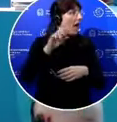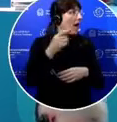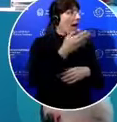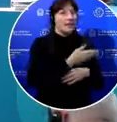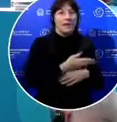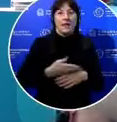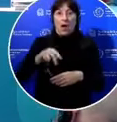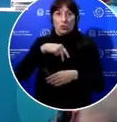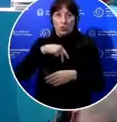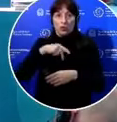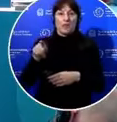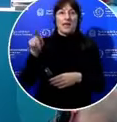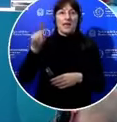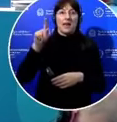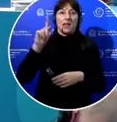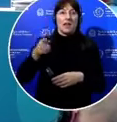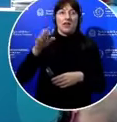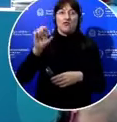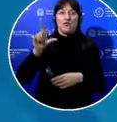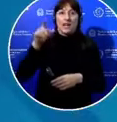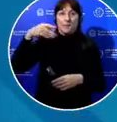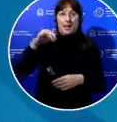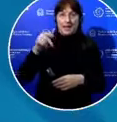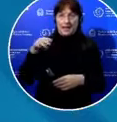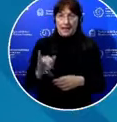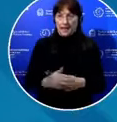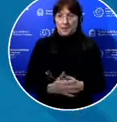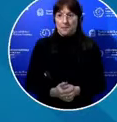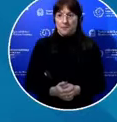Gelmini. Grazie.